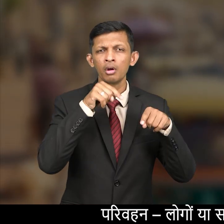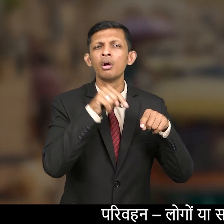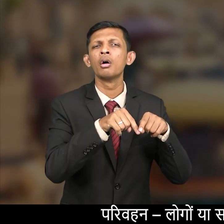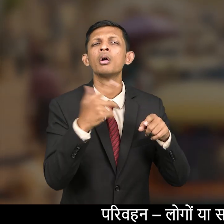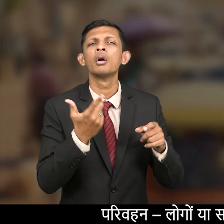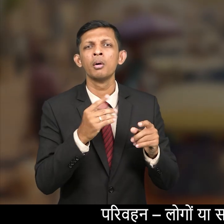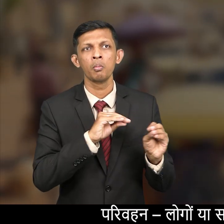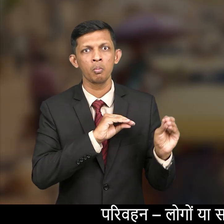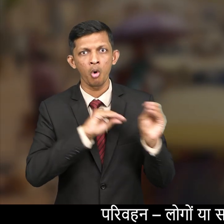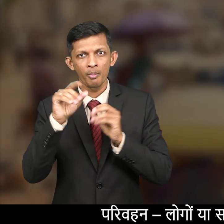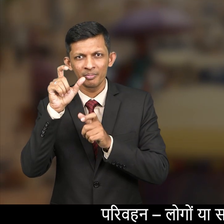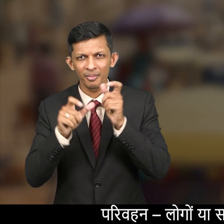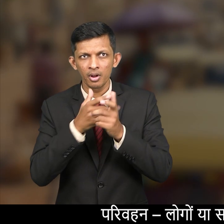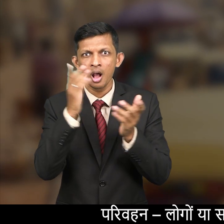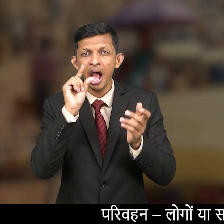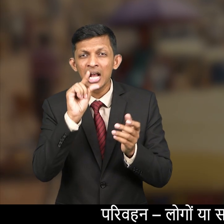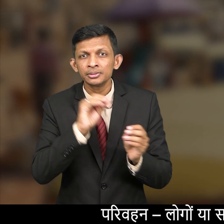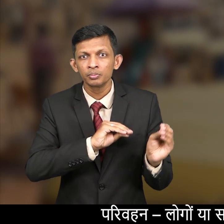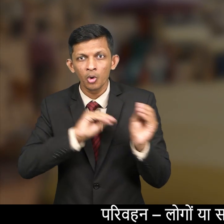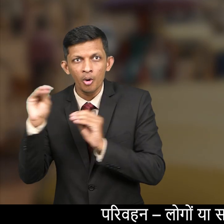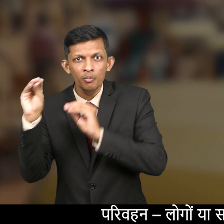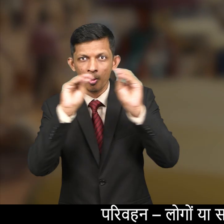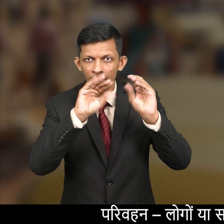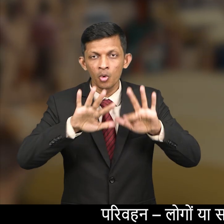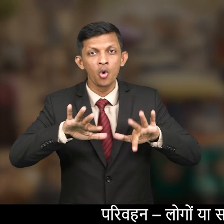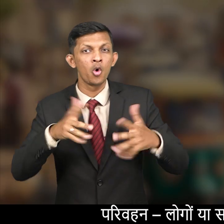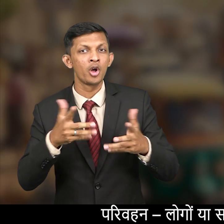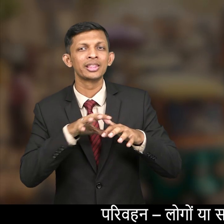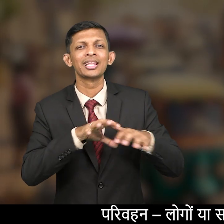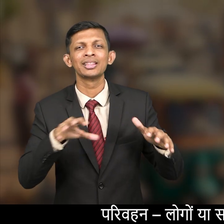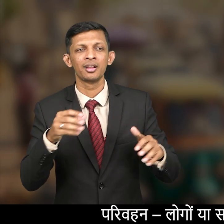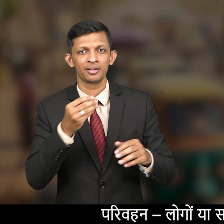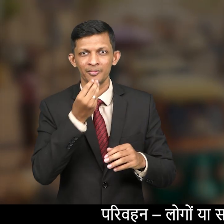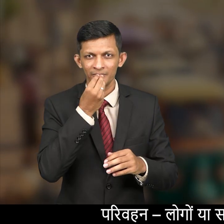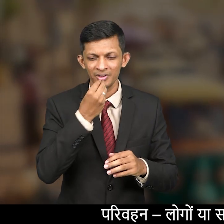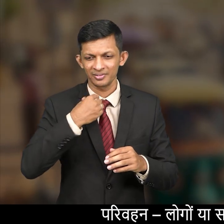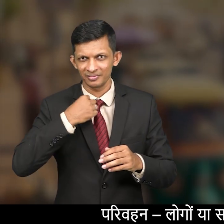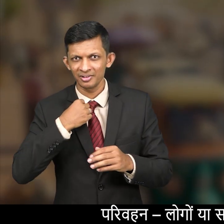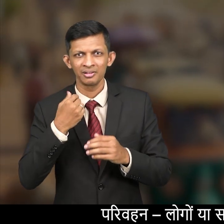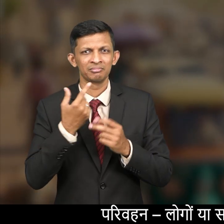परिवहन, लोगों या सामानों को एक स्थान से दूसरे स्थान पर ले जाना।